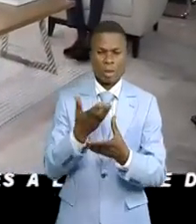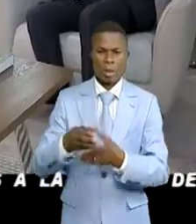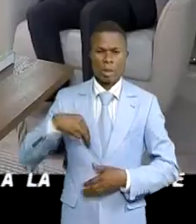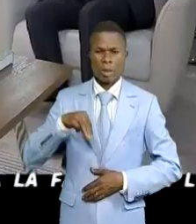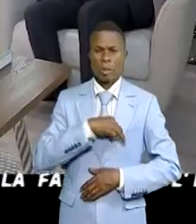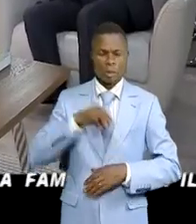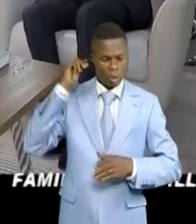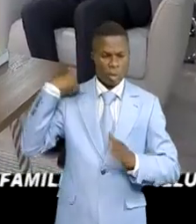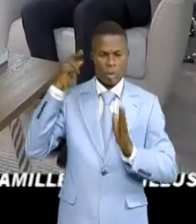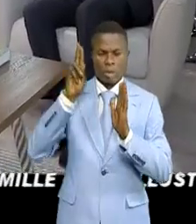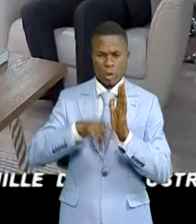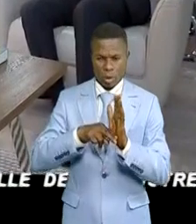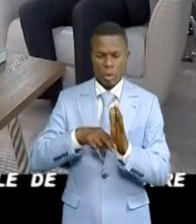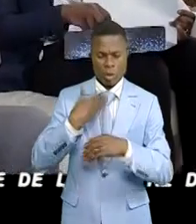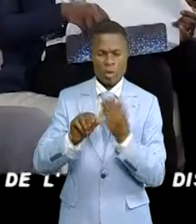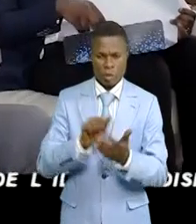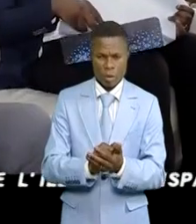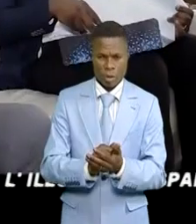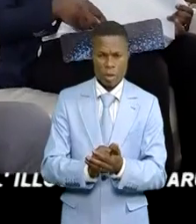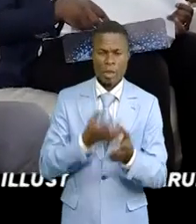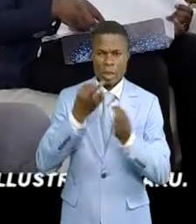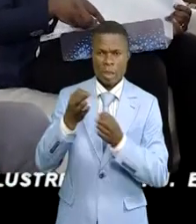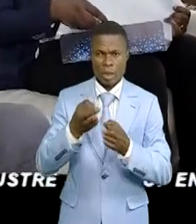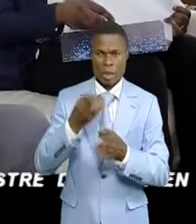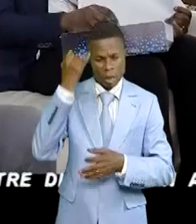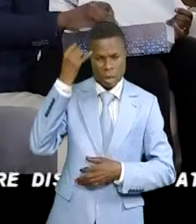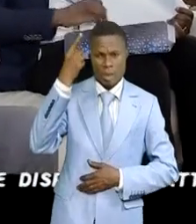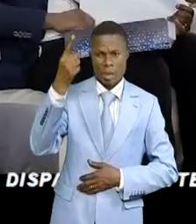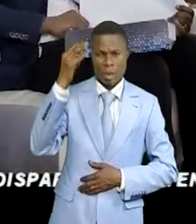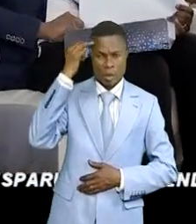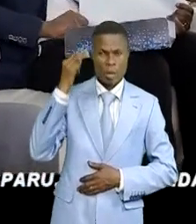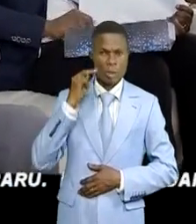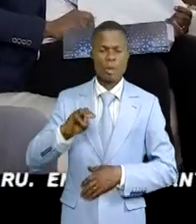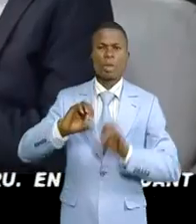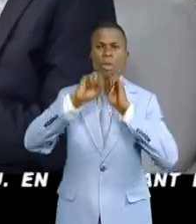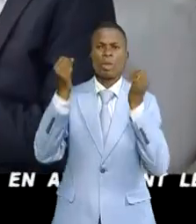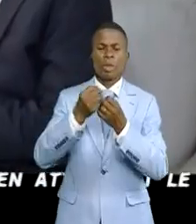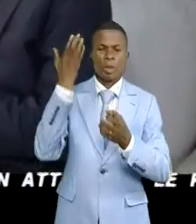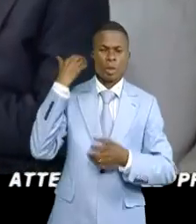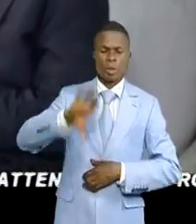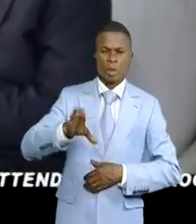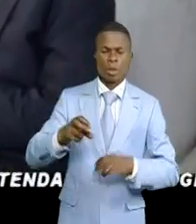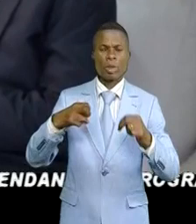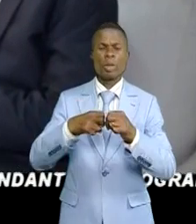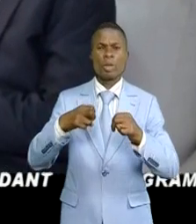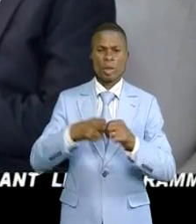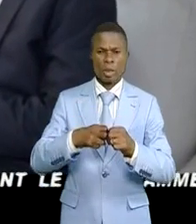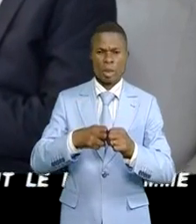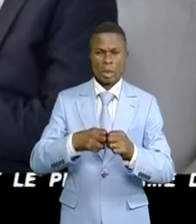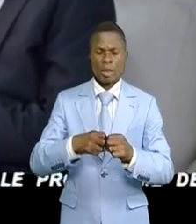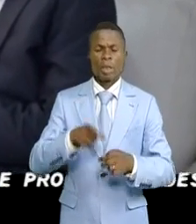du gouvernement, il faut le faire pour parler d'une seule voix. Le ministre des Ressources hydrauliques et électricité,